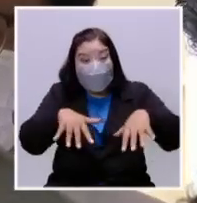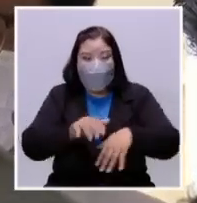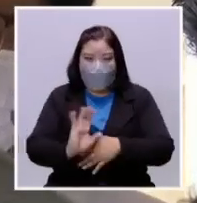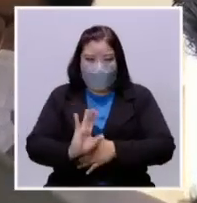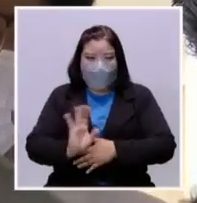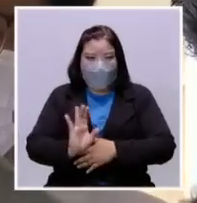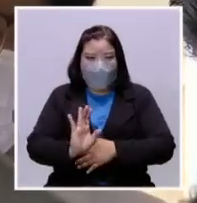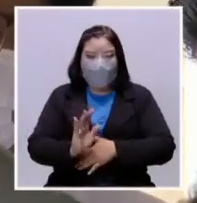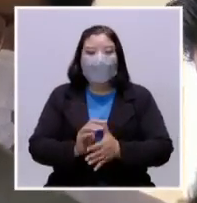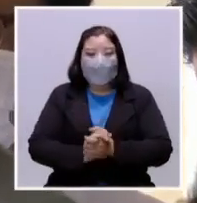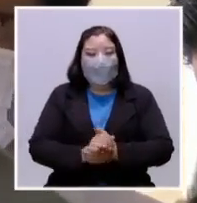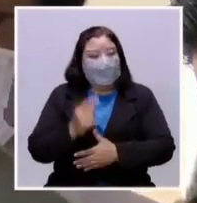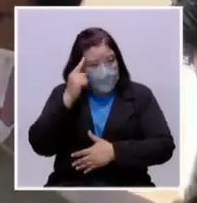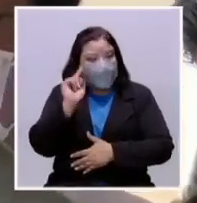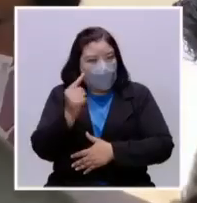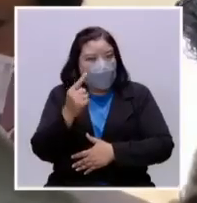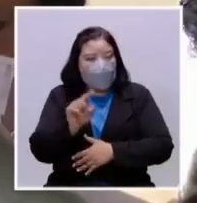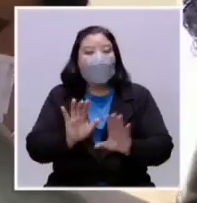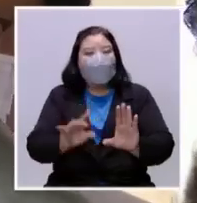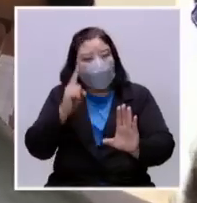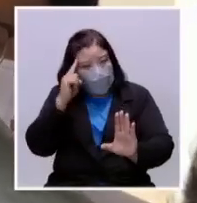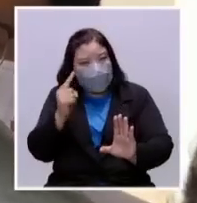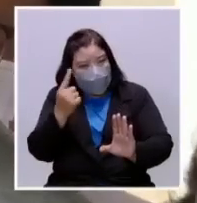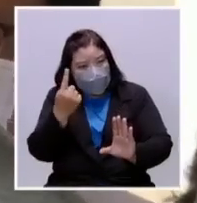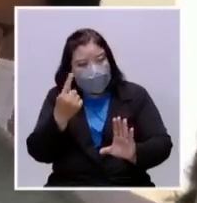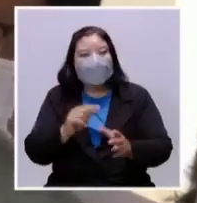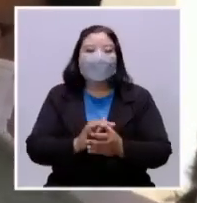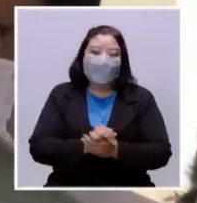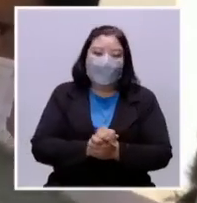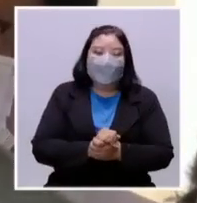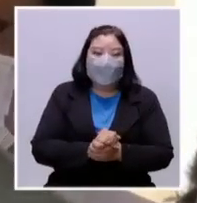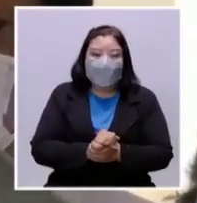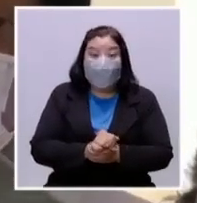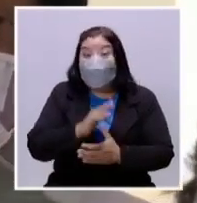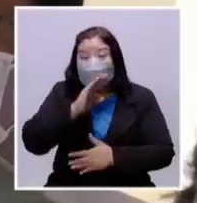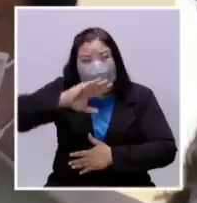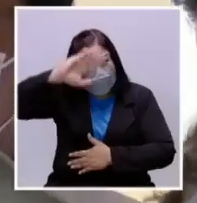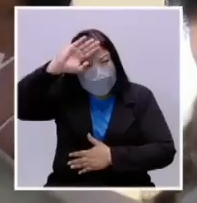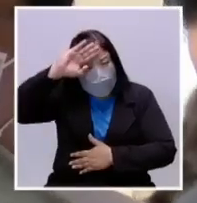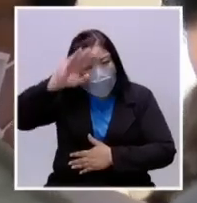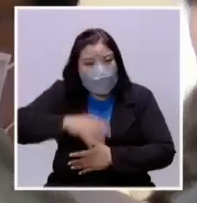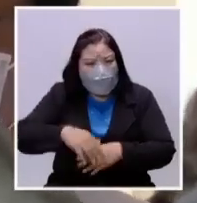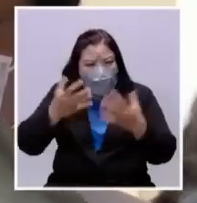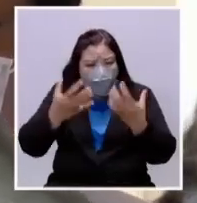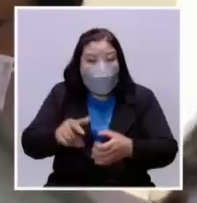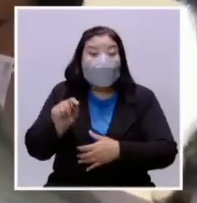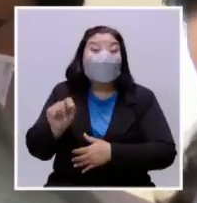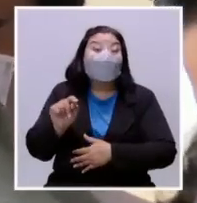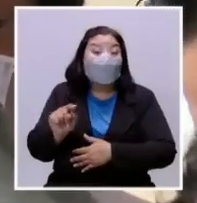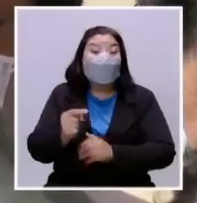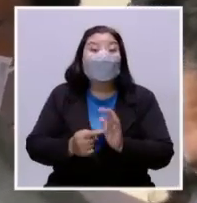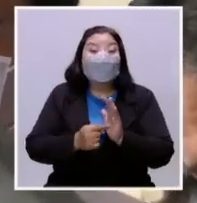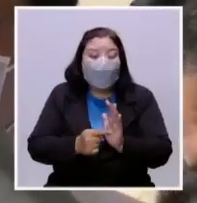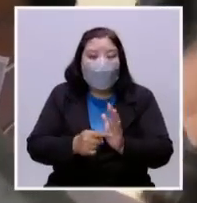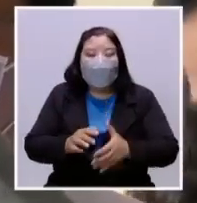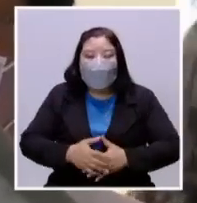ต้องขอให้ปรับความเข้าใจใหม่นะครับถ้าสมมติมีอาการฉุกเฉินยังไงจริงๆที่เขากำหนดไว้เช่นหายใ